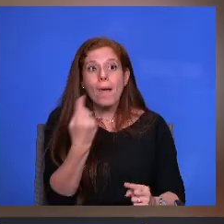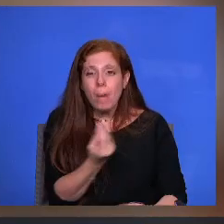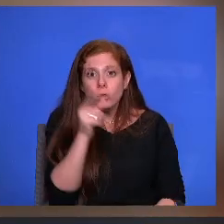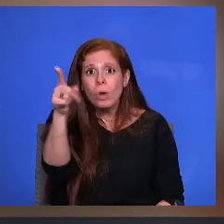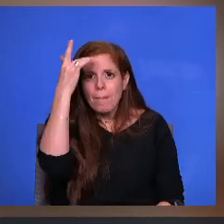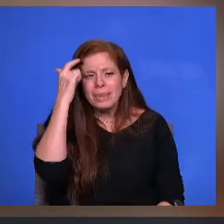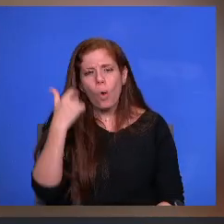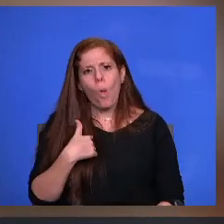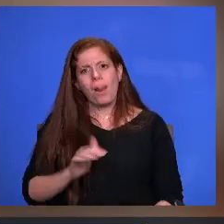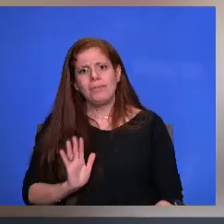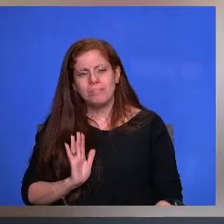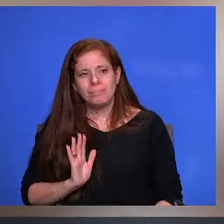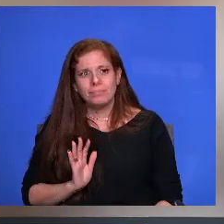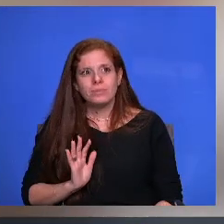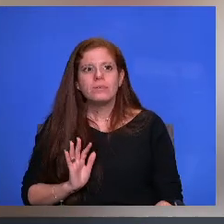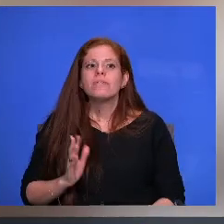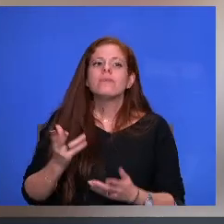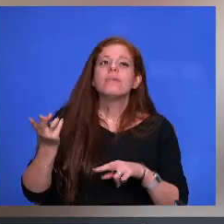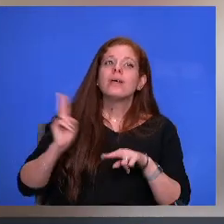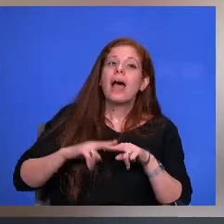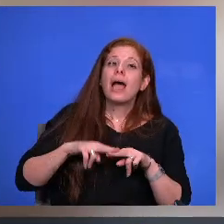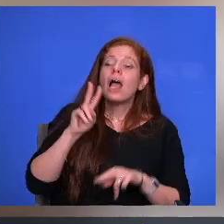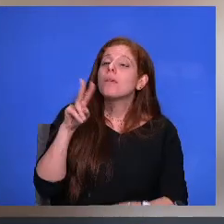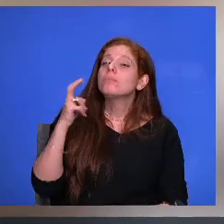מה זה בעד 20-30? 20-40.